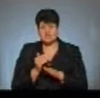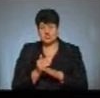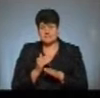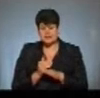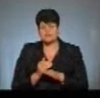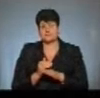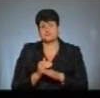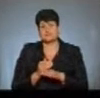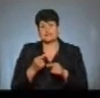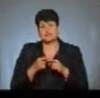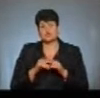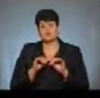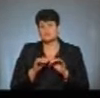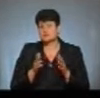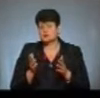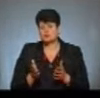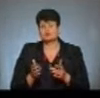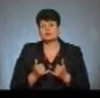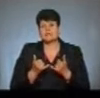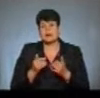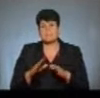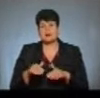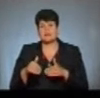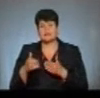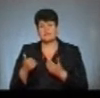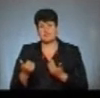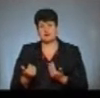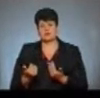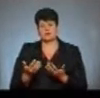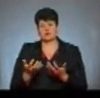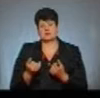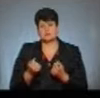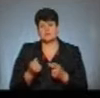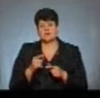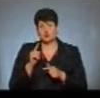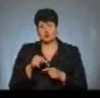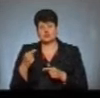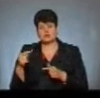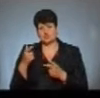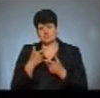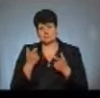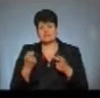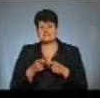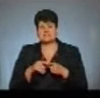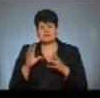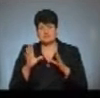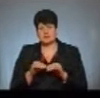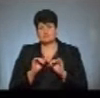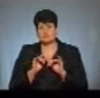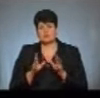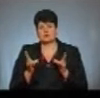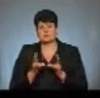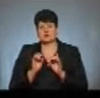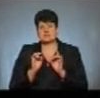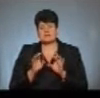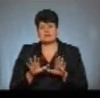елемент технічного засобу для передавання, відтворення, отримання тої чи іншої інформації. Тому всі ці речі потрібно здавати